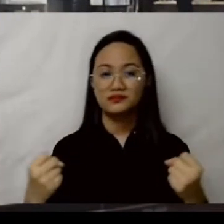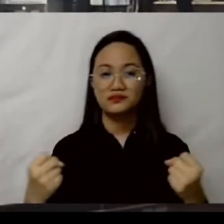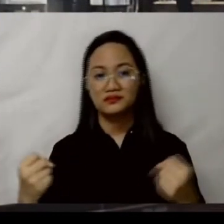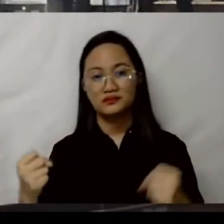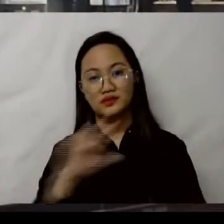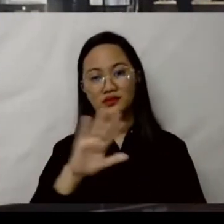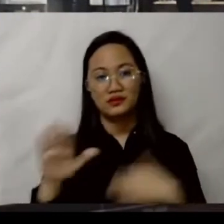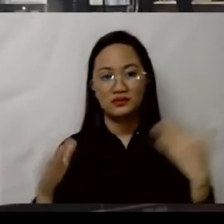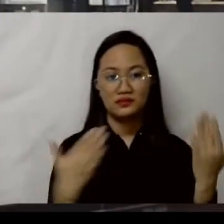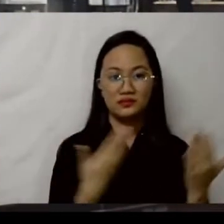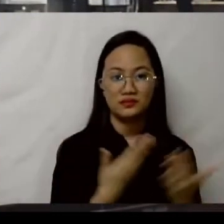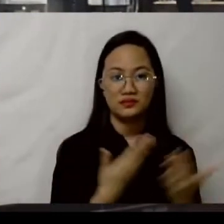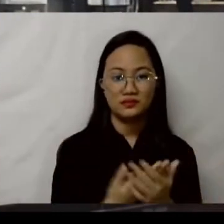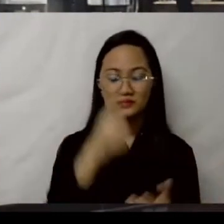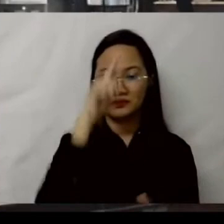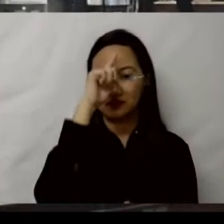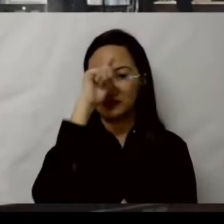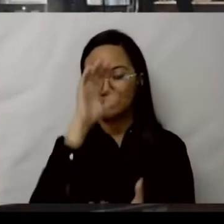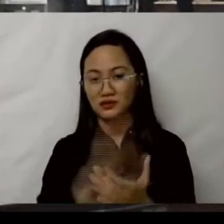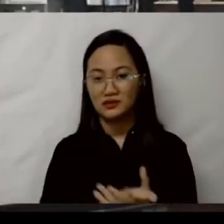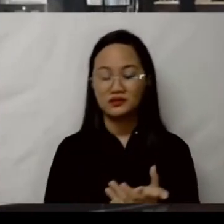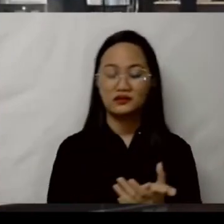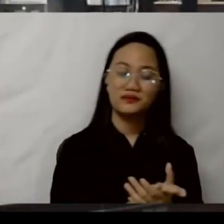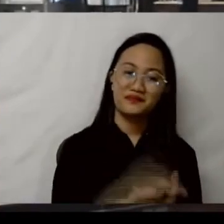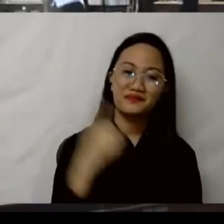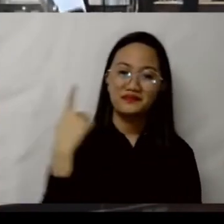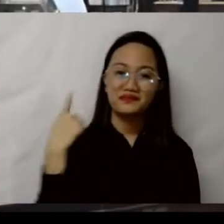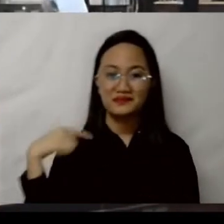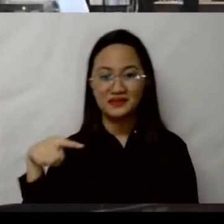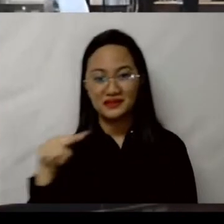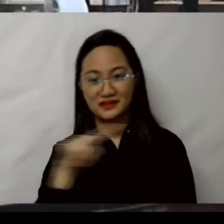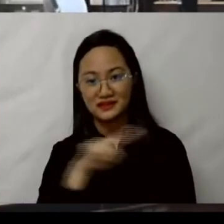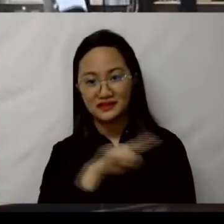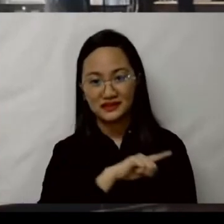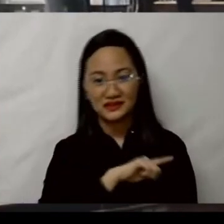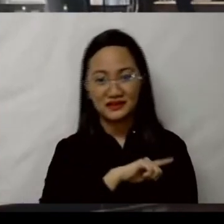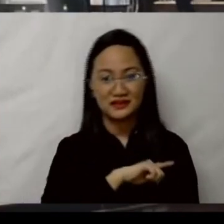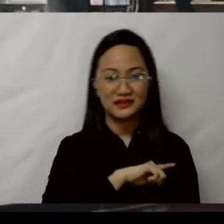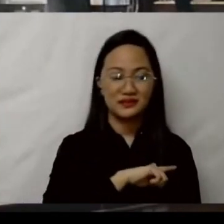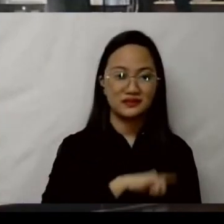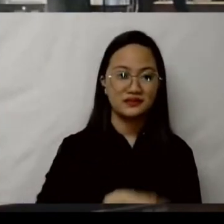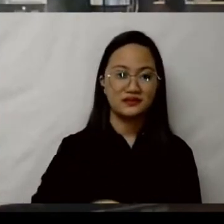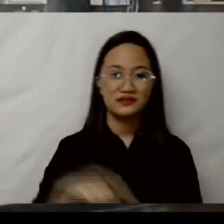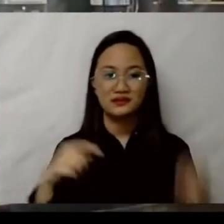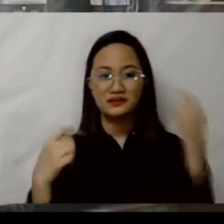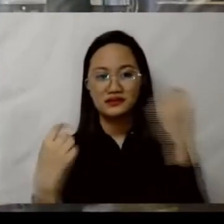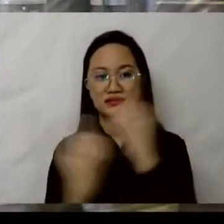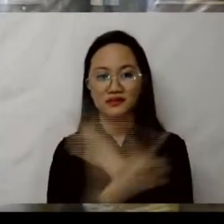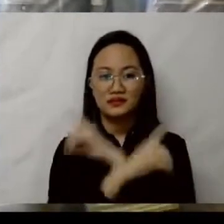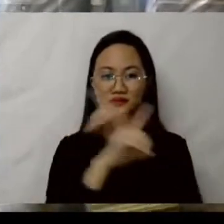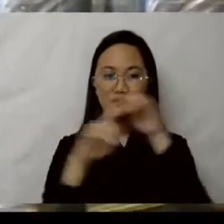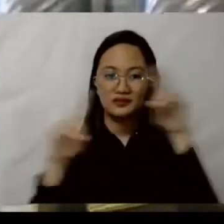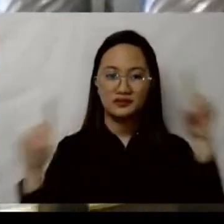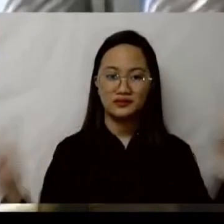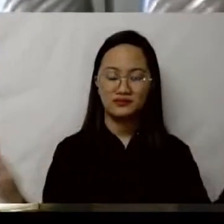pananalig. Kami po'y ipagkadya sa mga